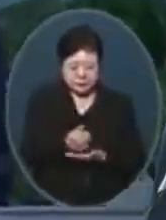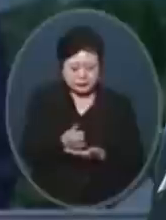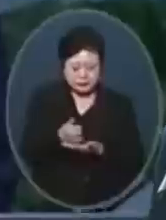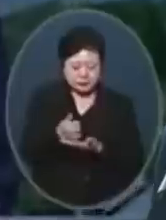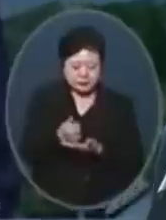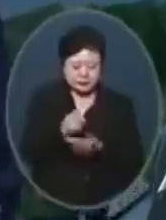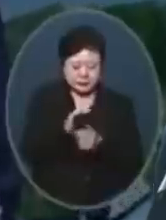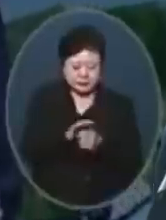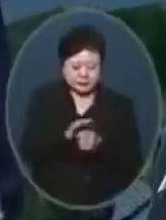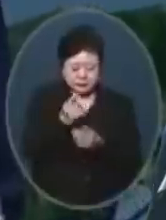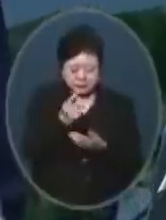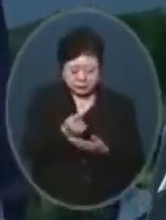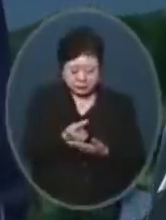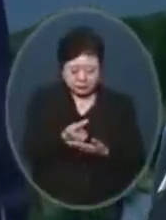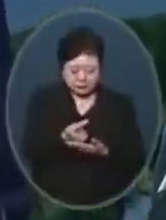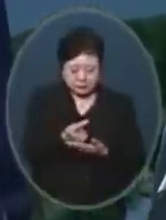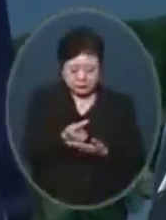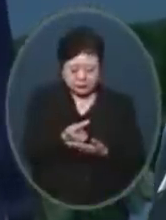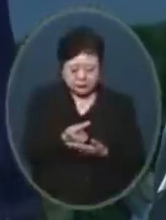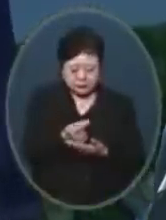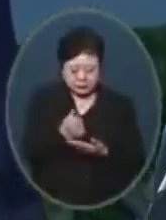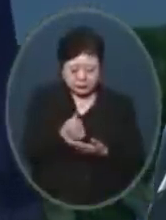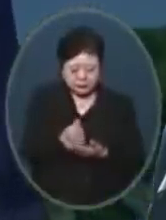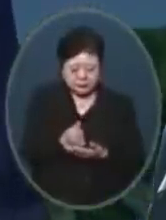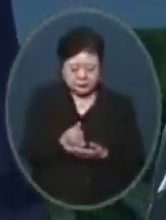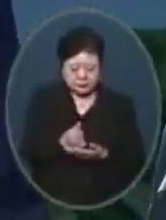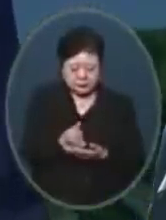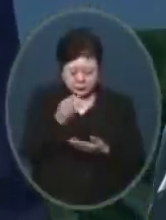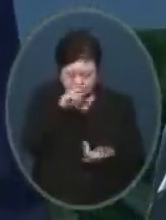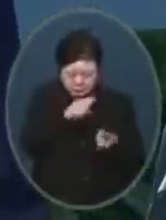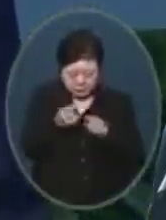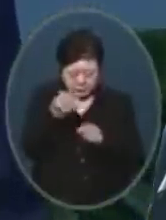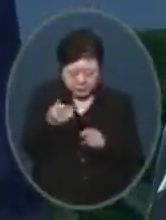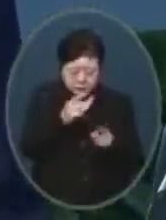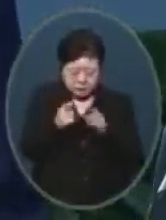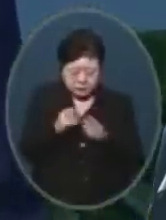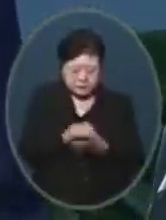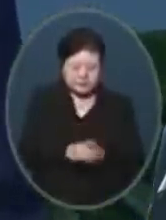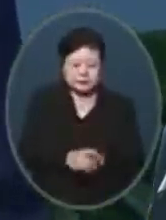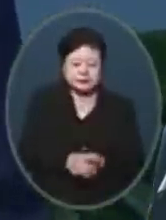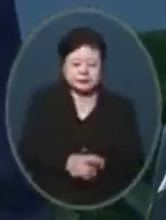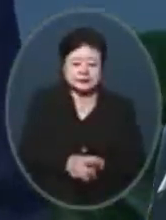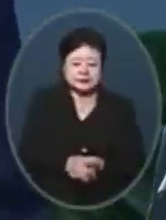보여주면서 내가 너를 고치겠다고 말합니다.